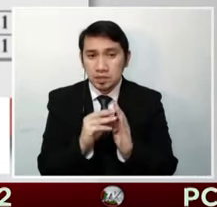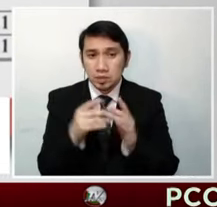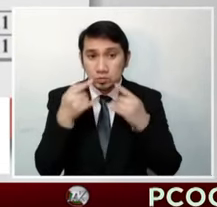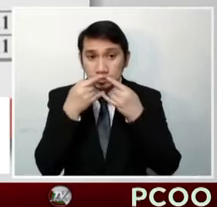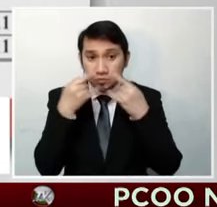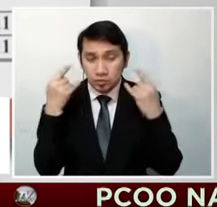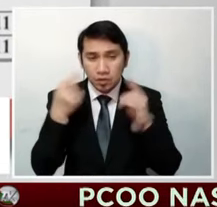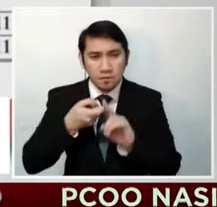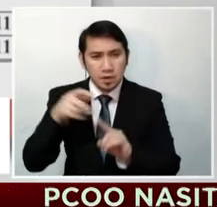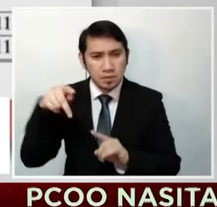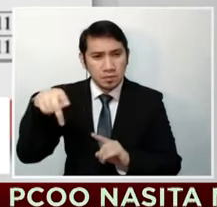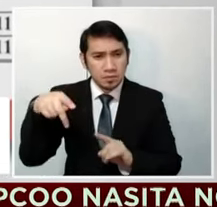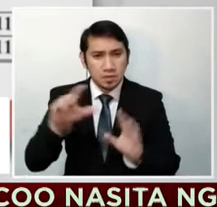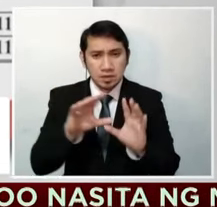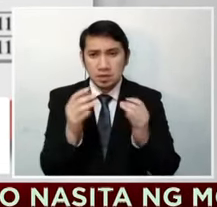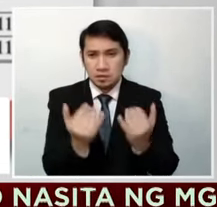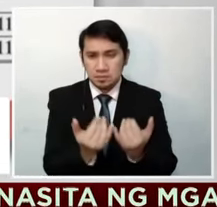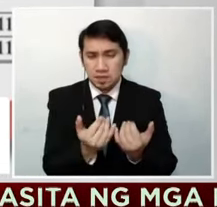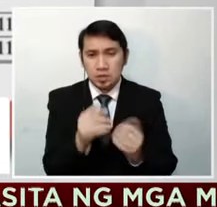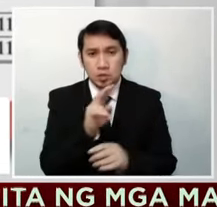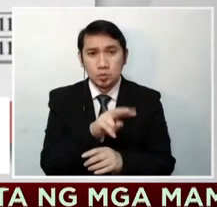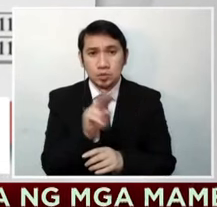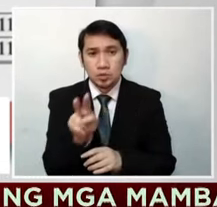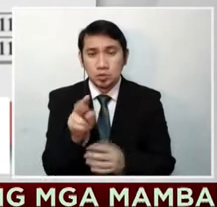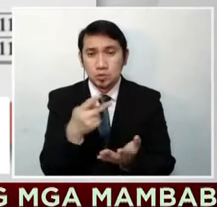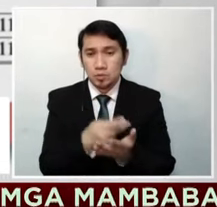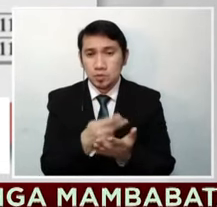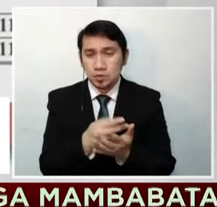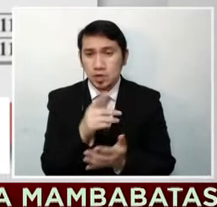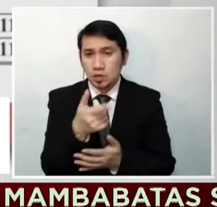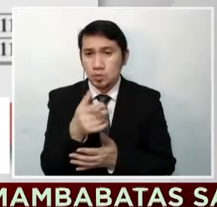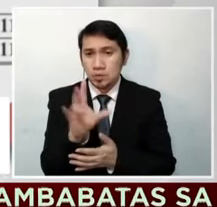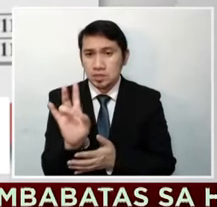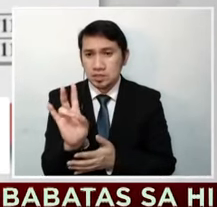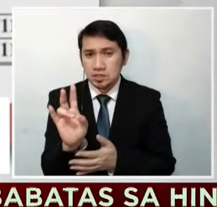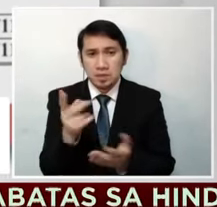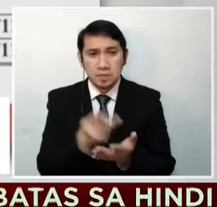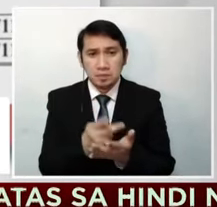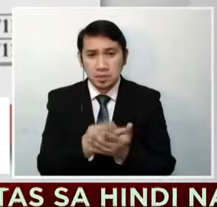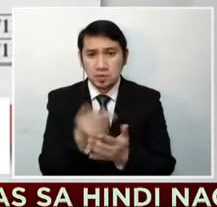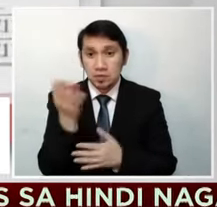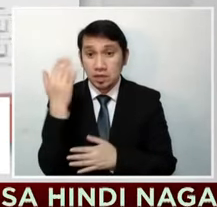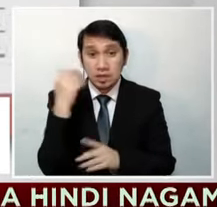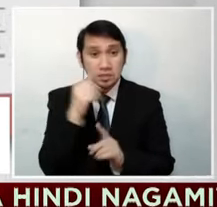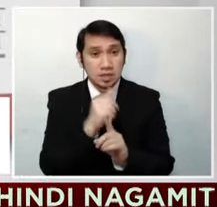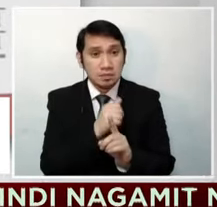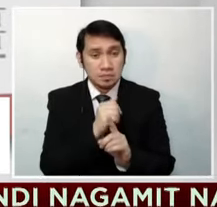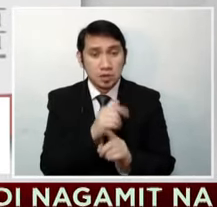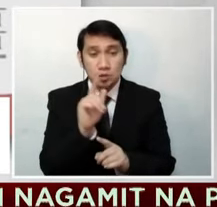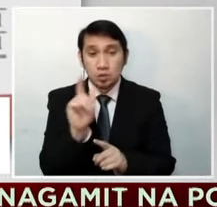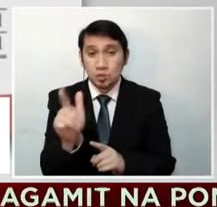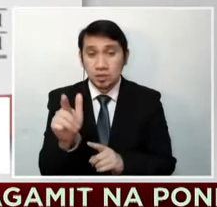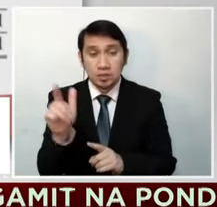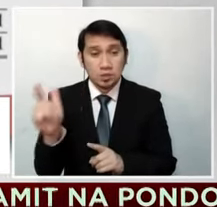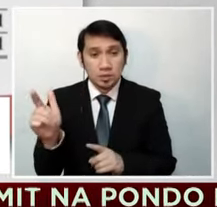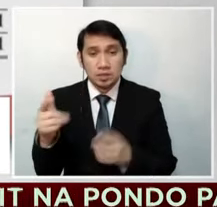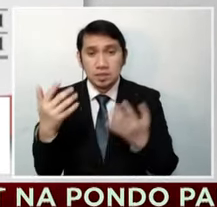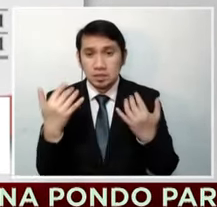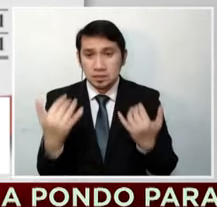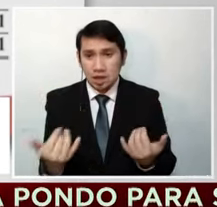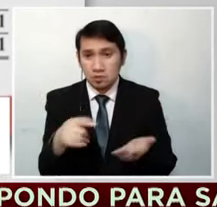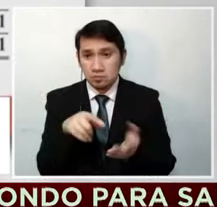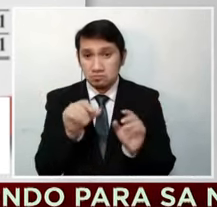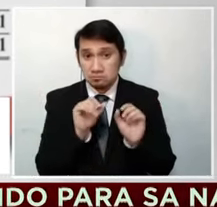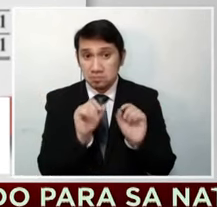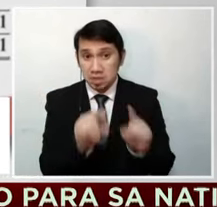Pharmaly sa halagang 22 pesos at 27 pesos kada piraso noong April 2020, kahit na binebenta lamang ito ng